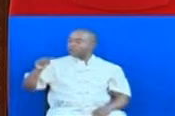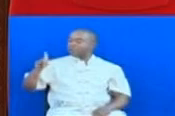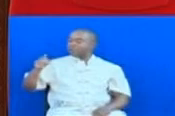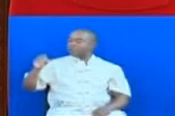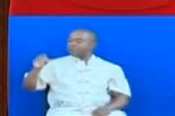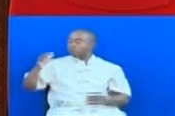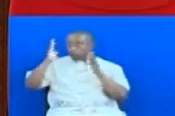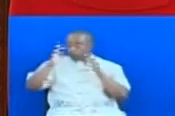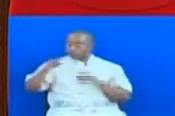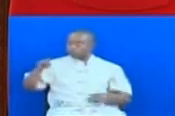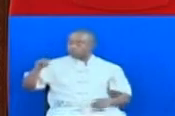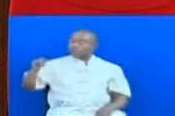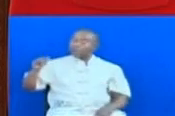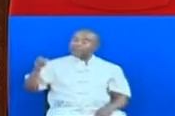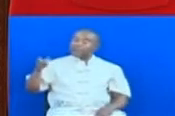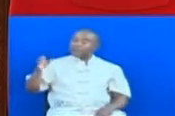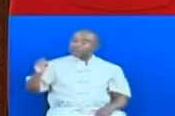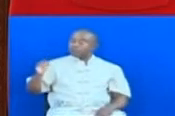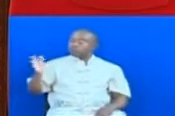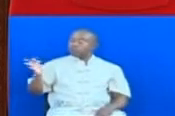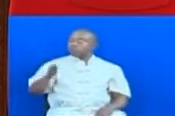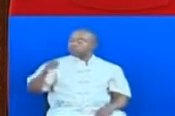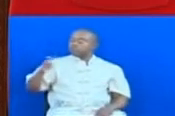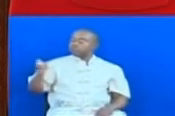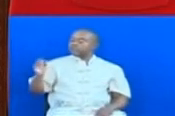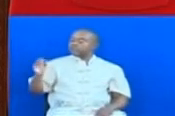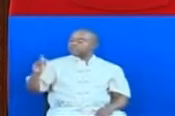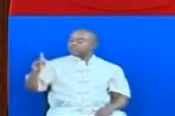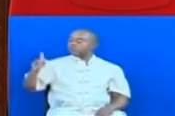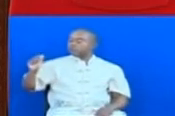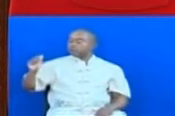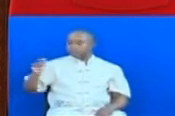Mary Nago; Mheshimiwa Zuberi Kuchauka;